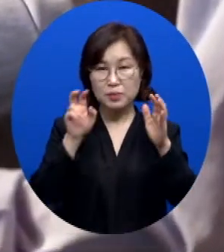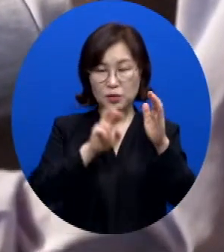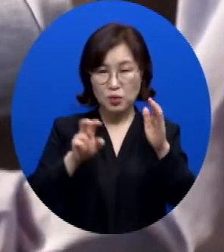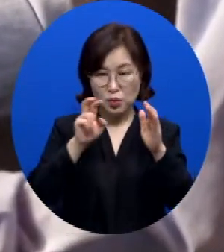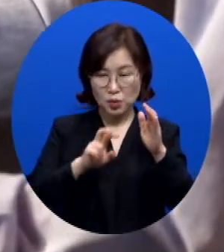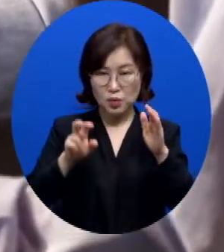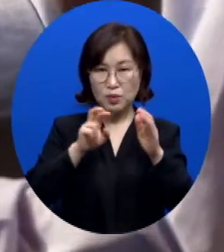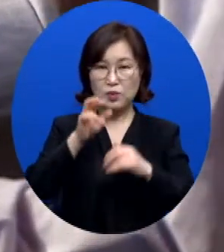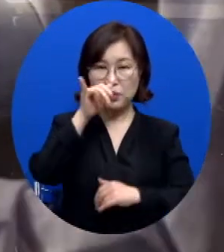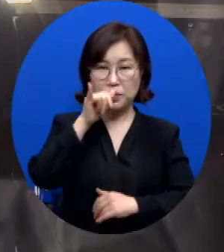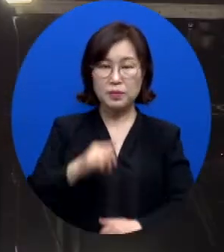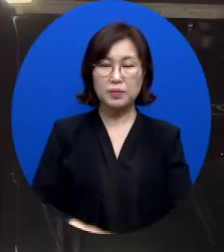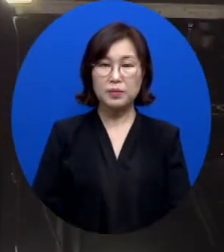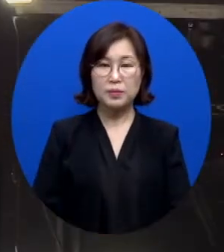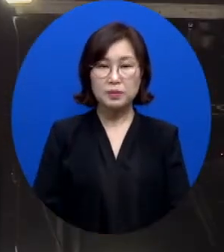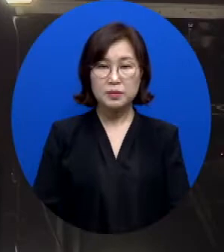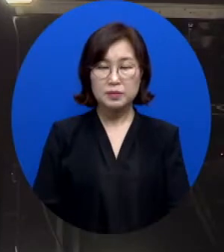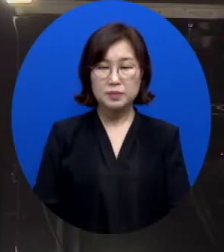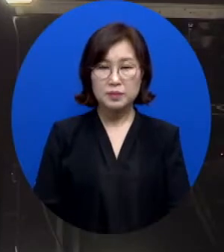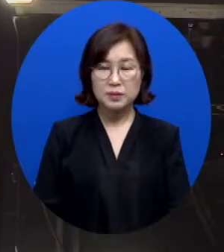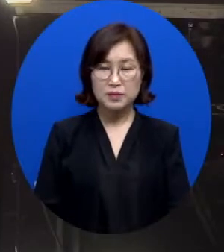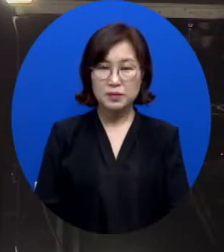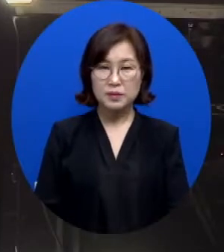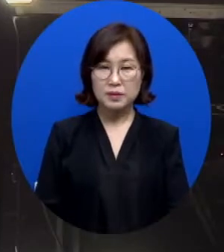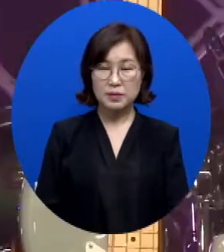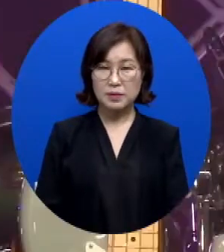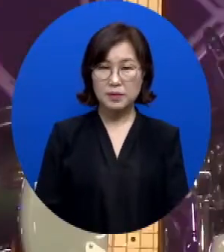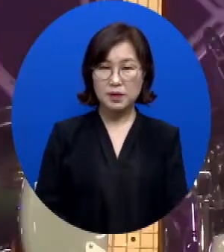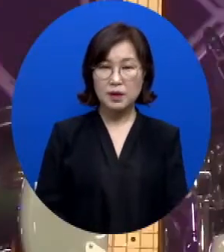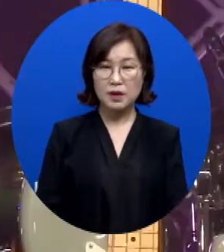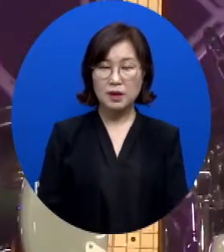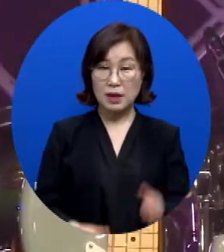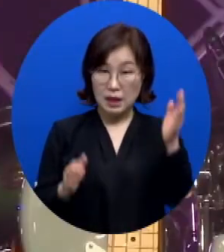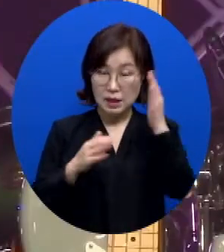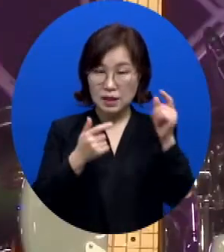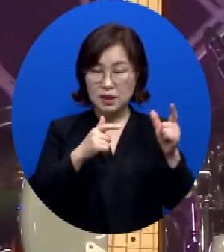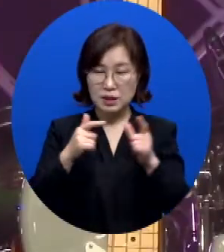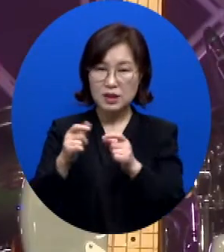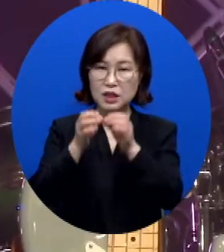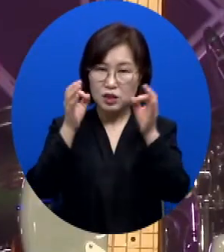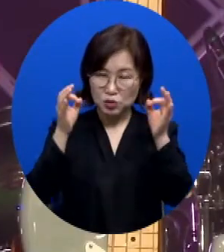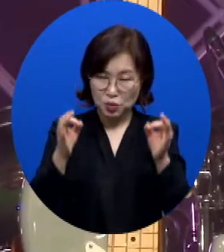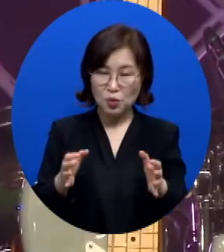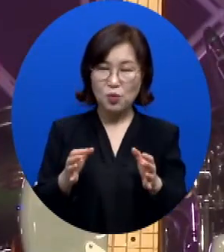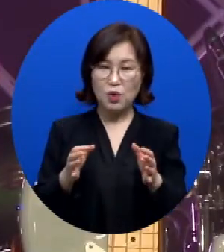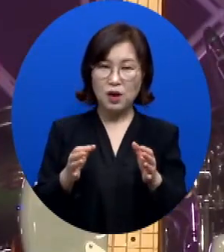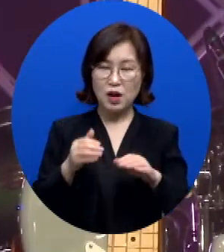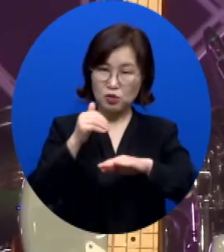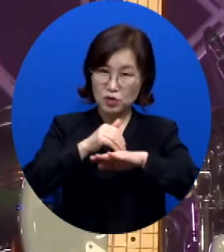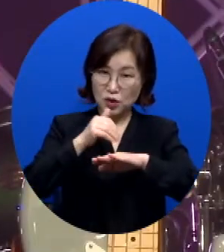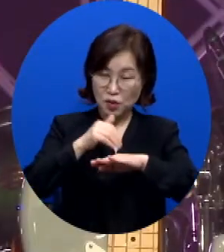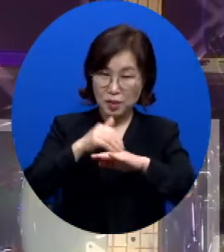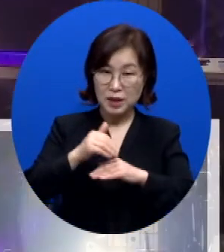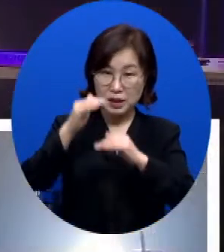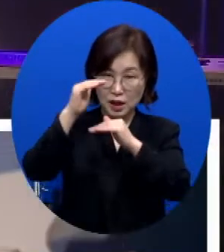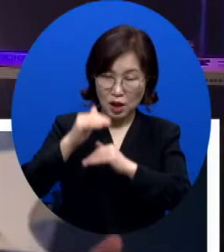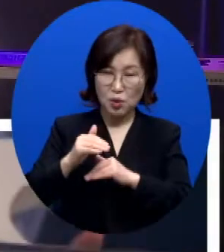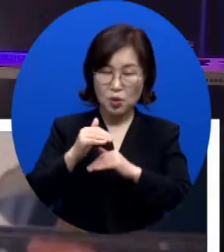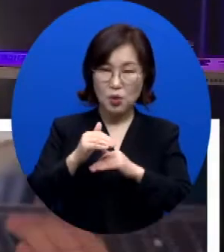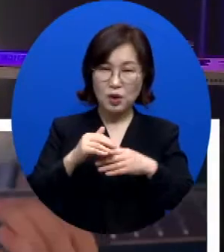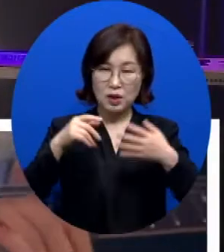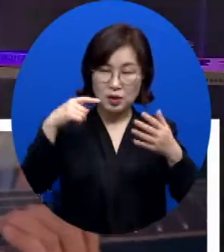손에서 탄생했습니다. 강연진으로 나선 백성예술대 학생들은 그동안 갈고 닦은 실력을 강의 영상